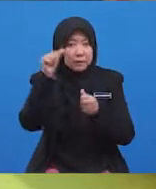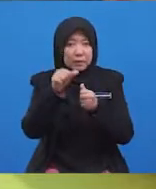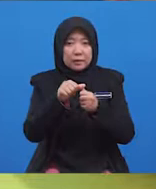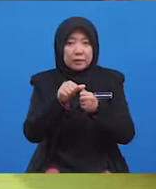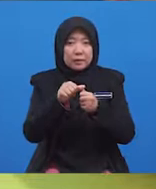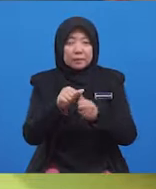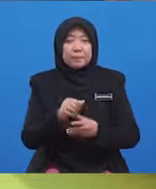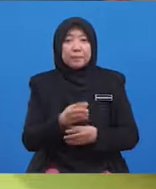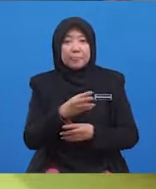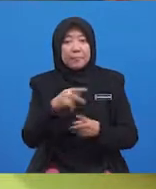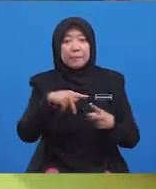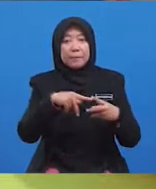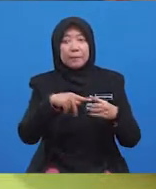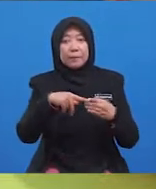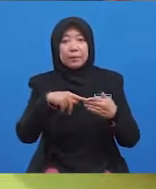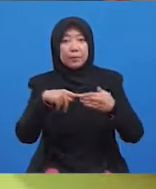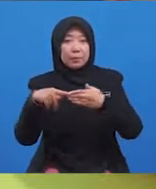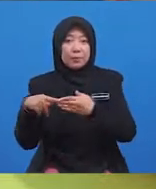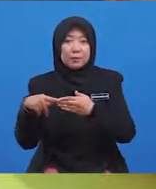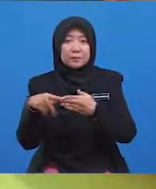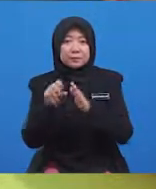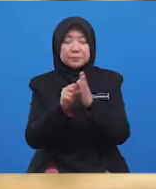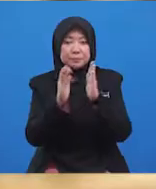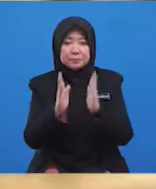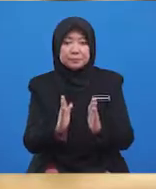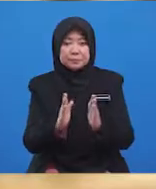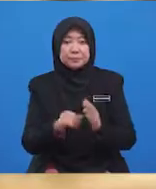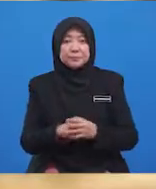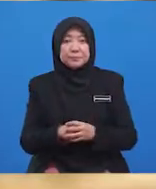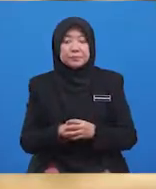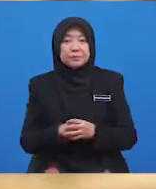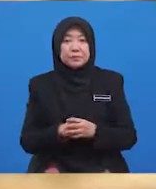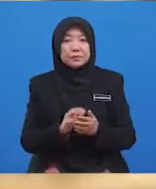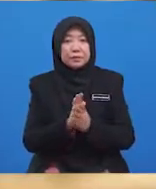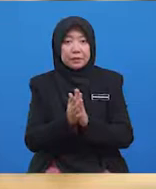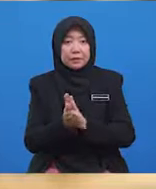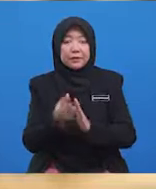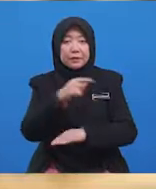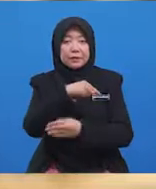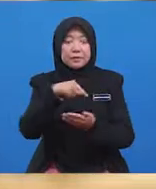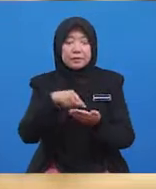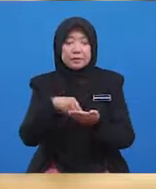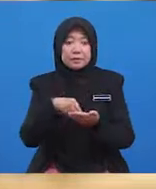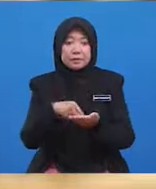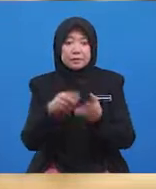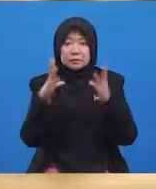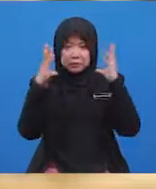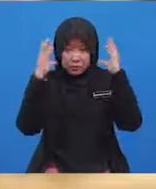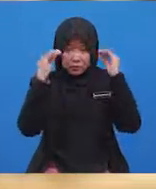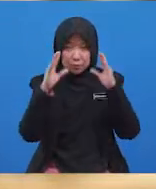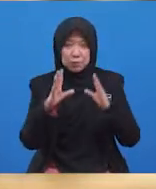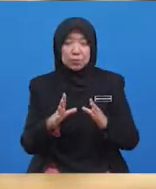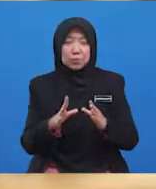teguran dan panduan terhadap seseorang. Justeru, pada hari ini cikgu ingin mengajak